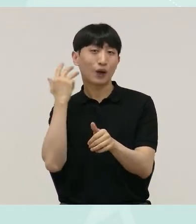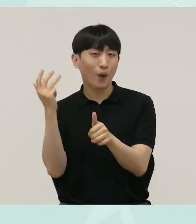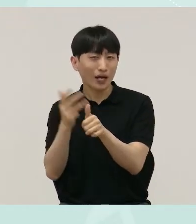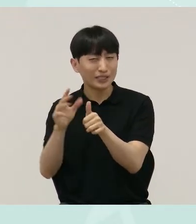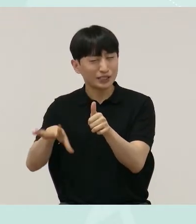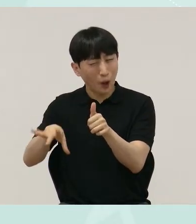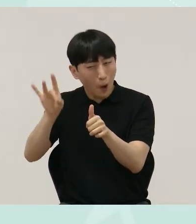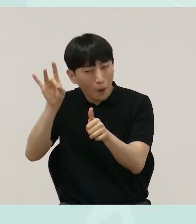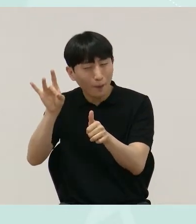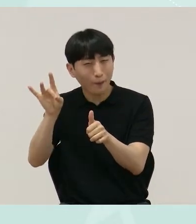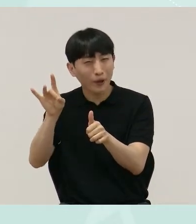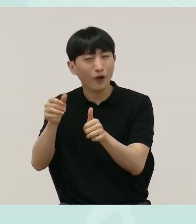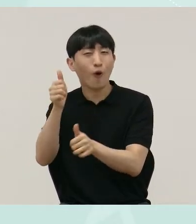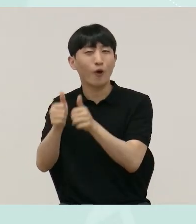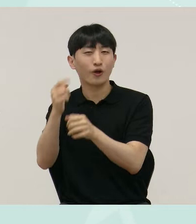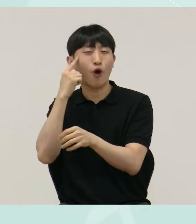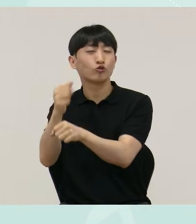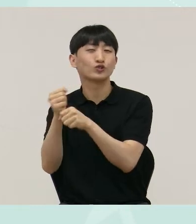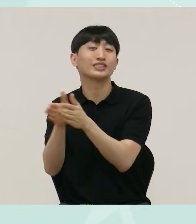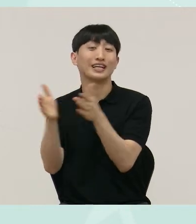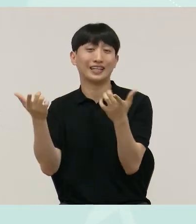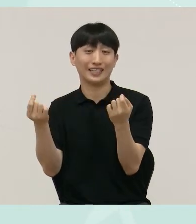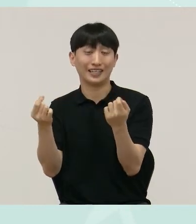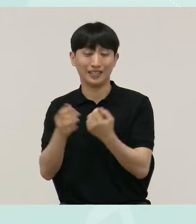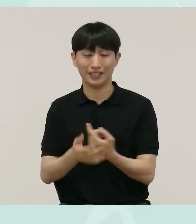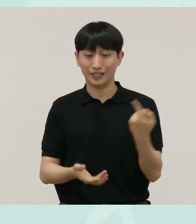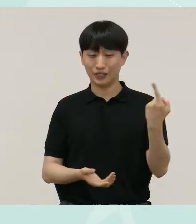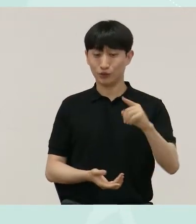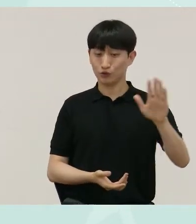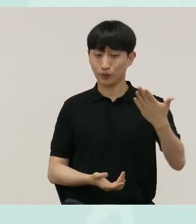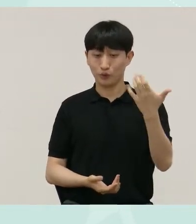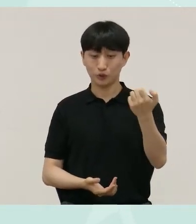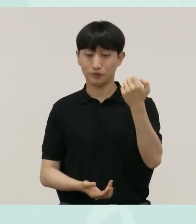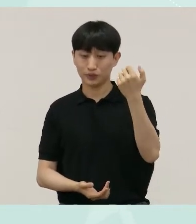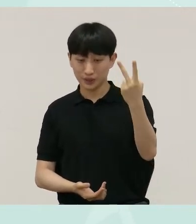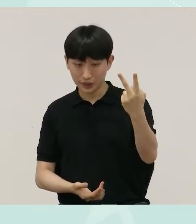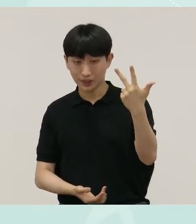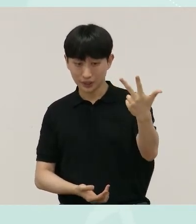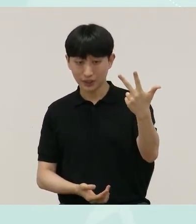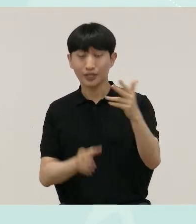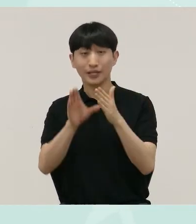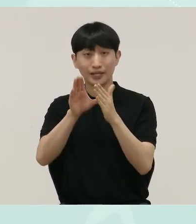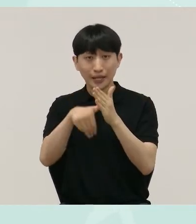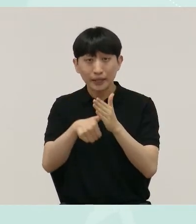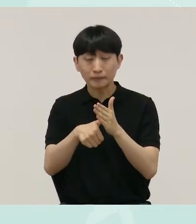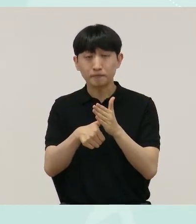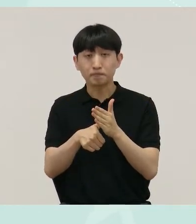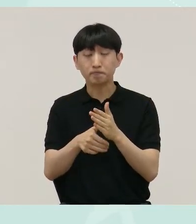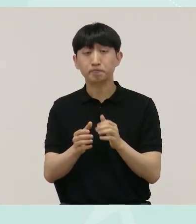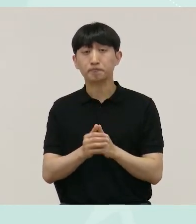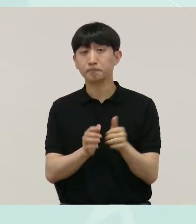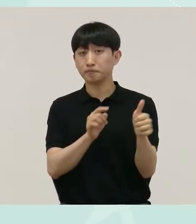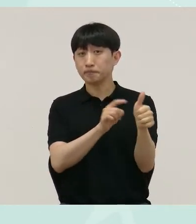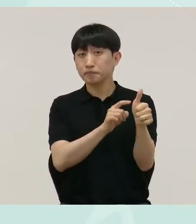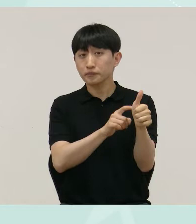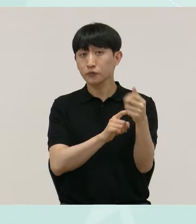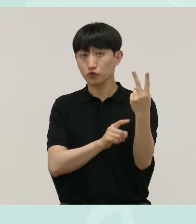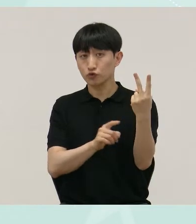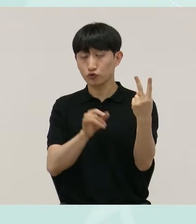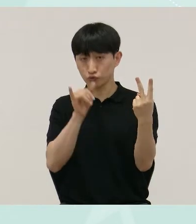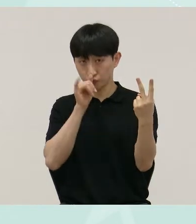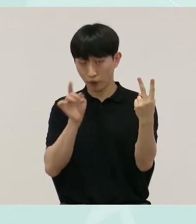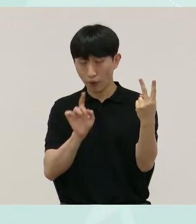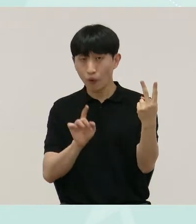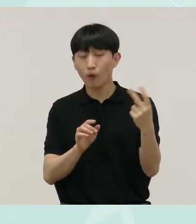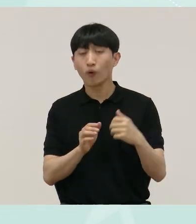실질적으로 이제 20세기에 들어와서 1957년도에 앙드레 두즈와 찰스 히즈라고 하는 분이